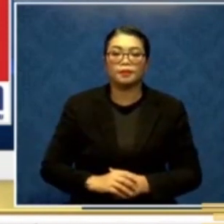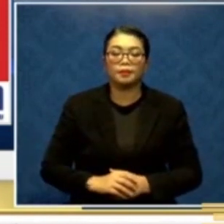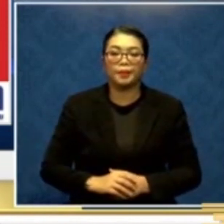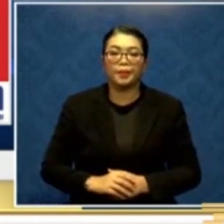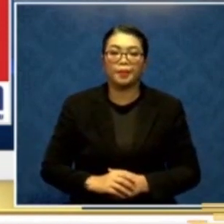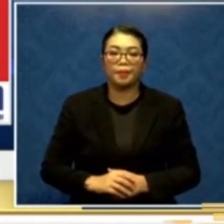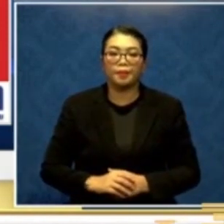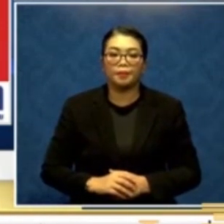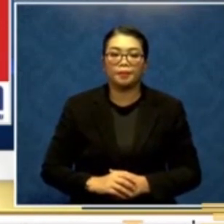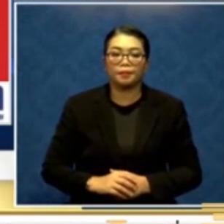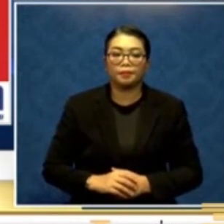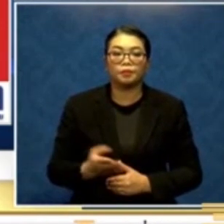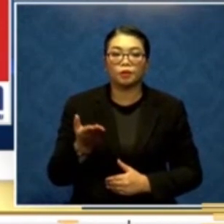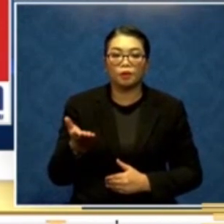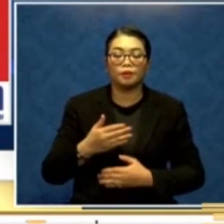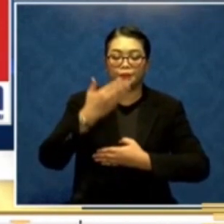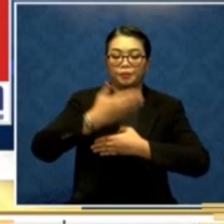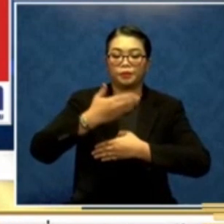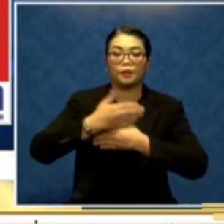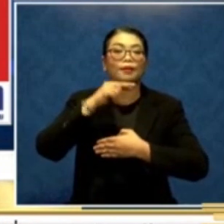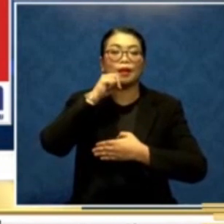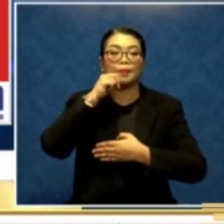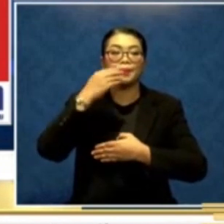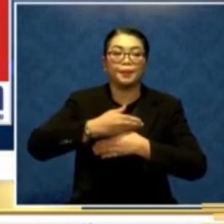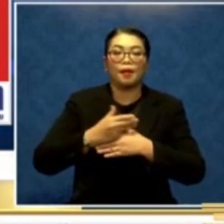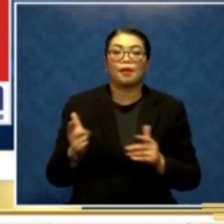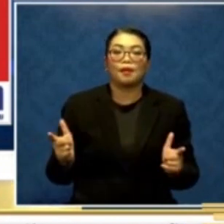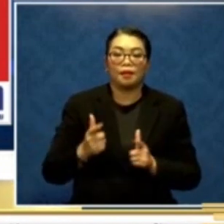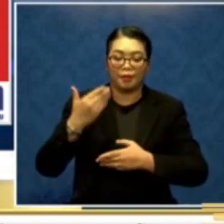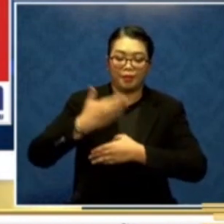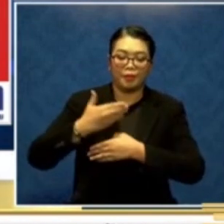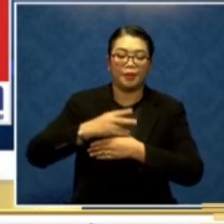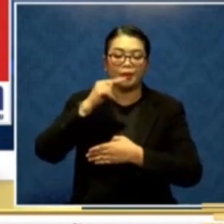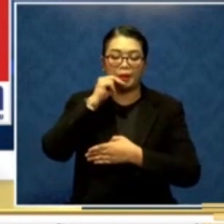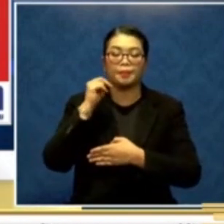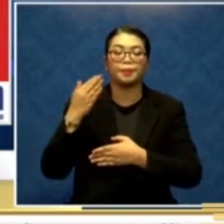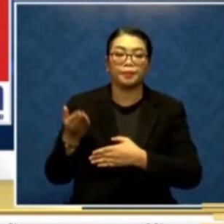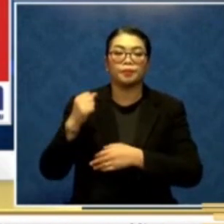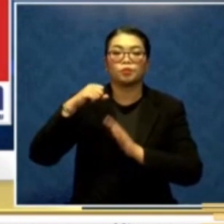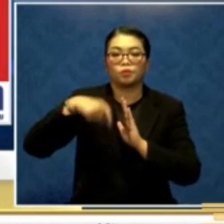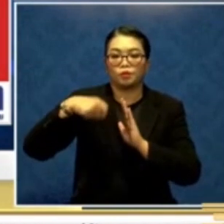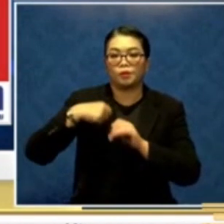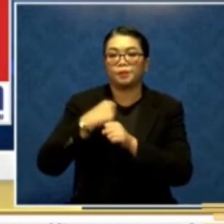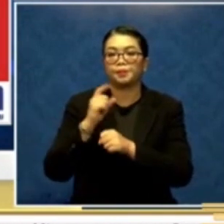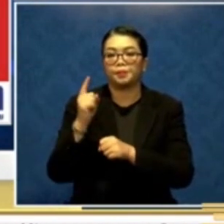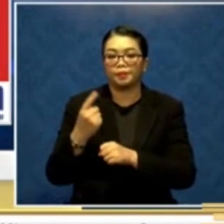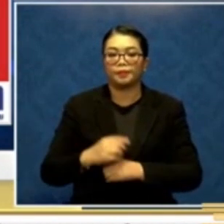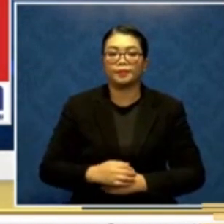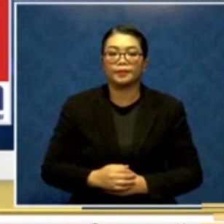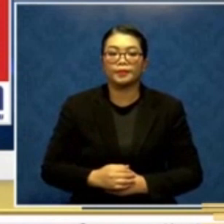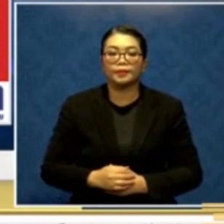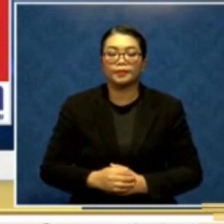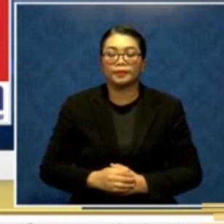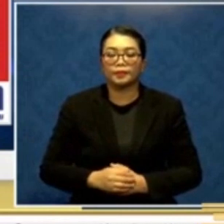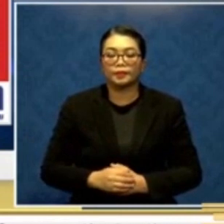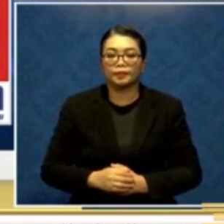สนับอีกอหนึ่ ขอสนับหนุนฝายทดน้ำของอวะตอรวังใหม่โดยนายกเดียนาร